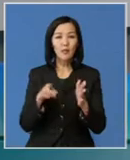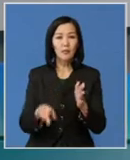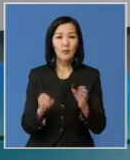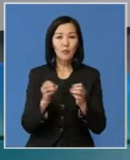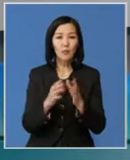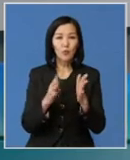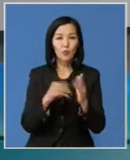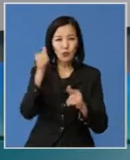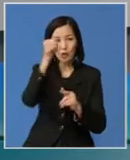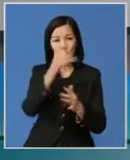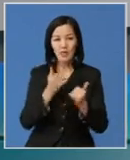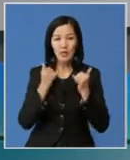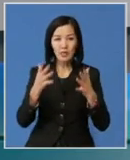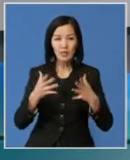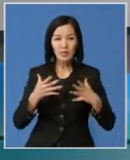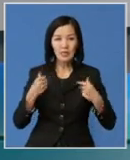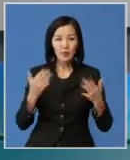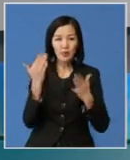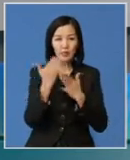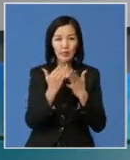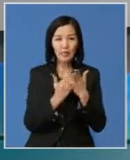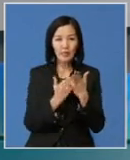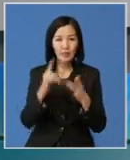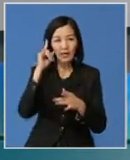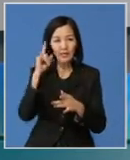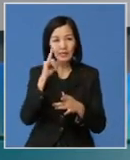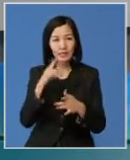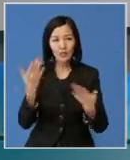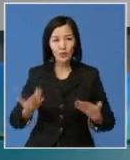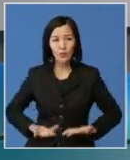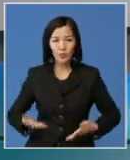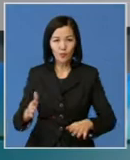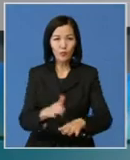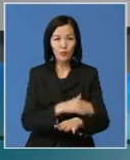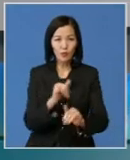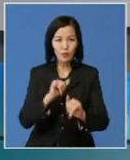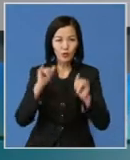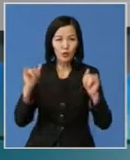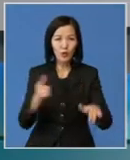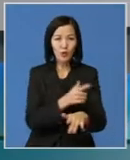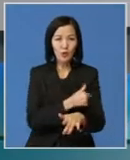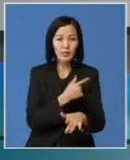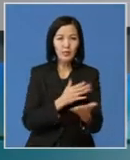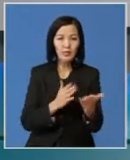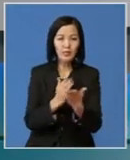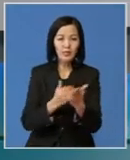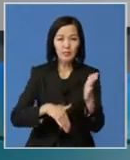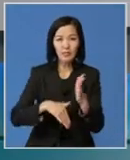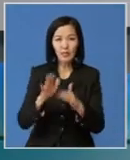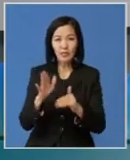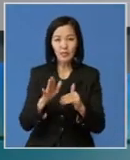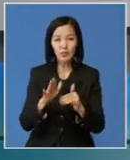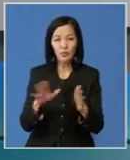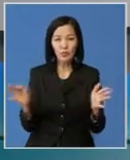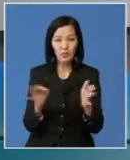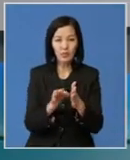2016-2019 жылдарға арналған денсаулық бағдарламасы аясында еліміздегі өмір сүру ұзақтығын ұлғайту және медициналық қызмет сапасын жақсарту